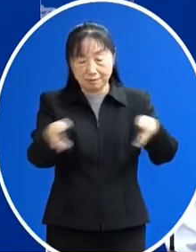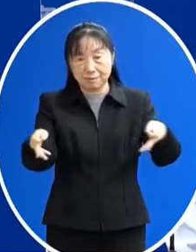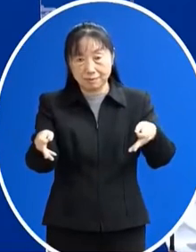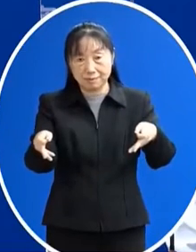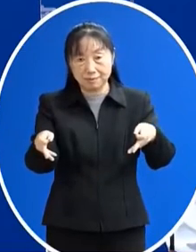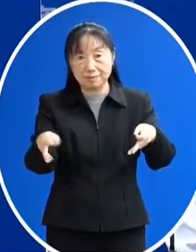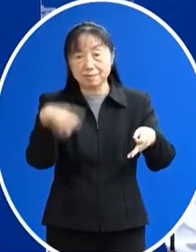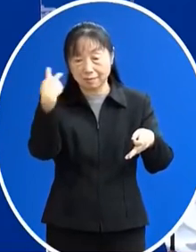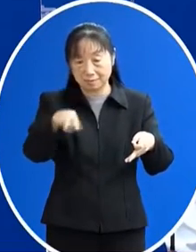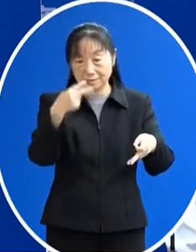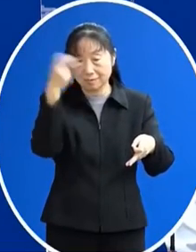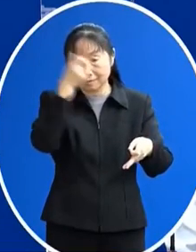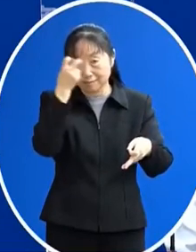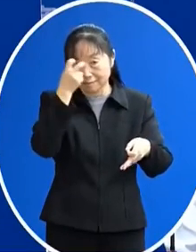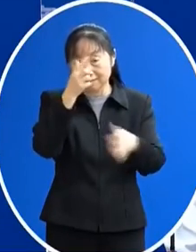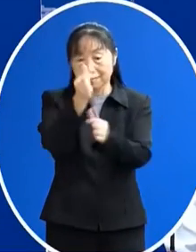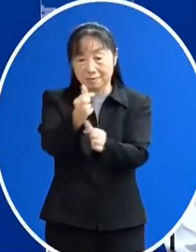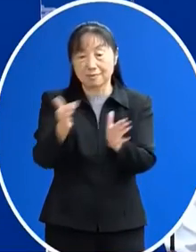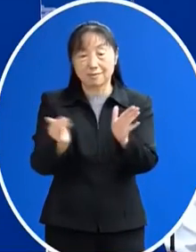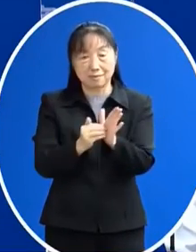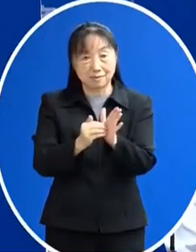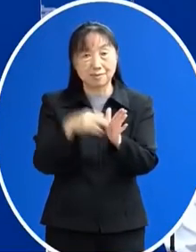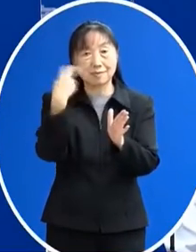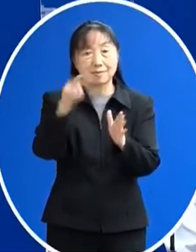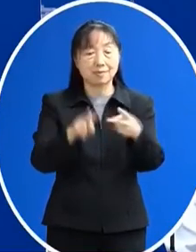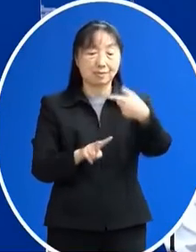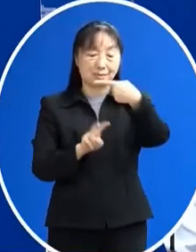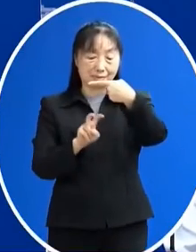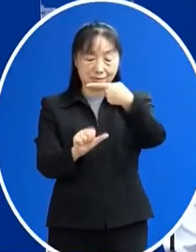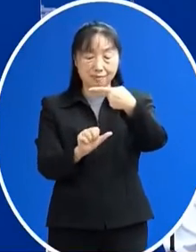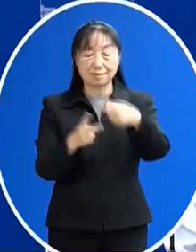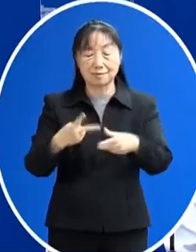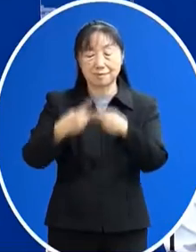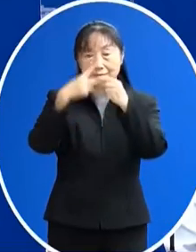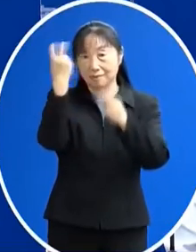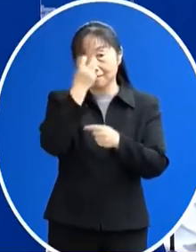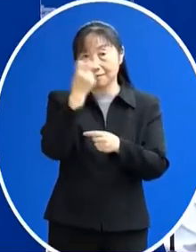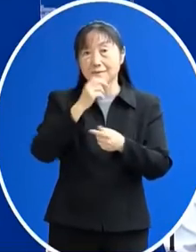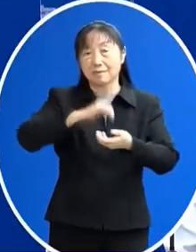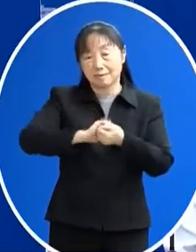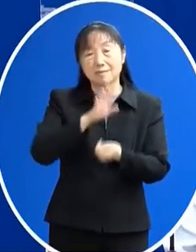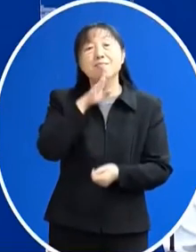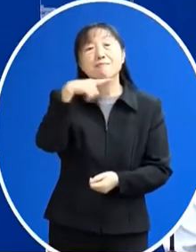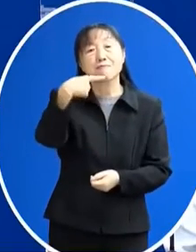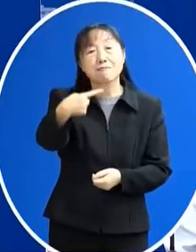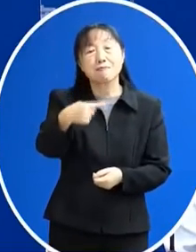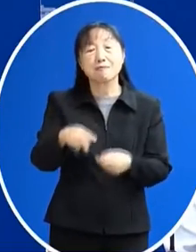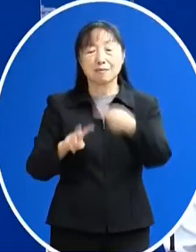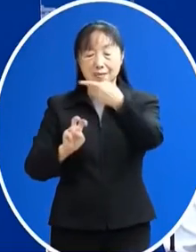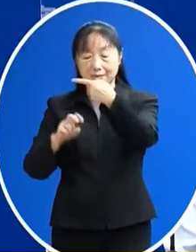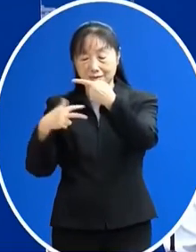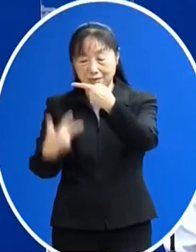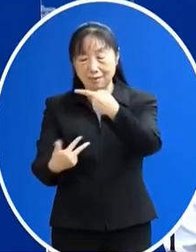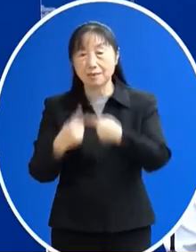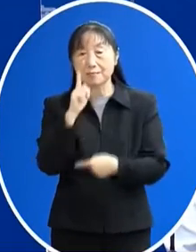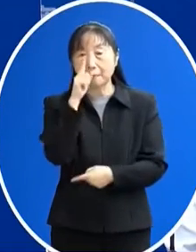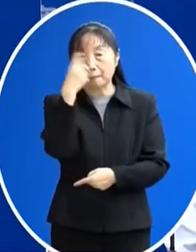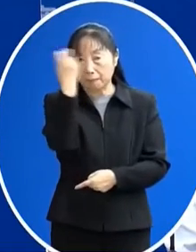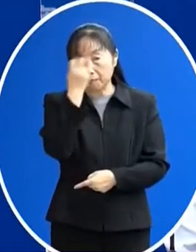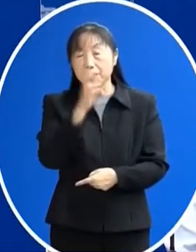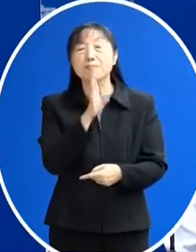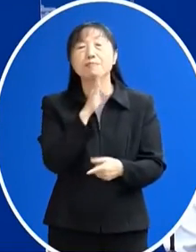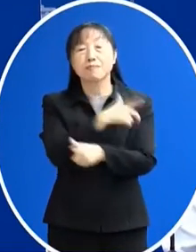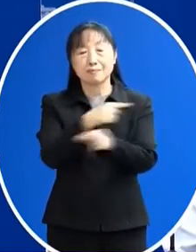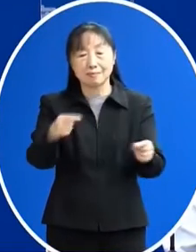员都检验完，第二就是说他在1月25号的二采必须是阴性，1月27号的这个快筛也